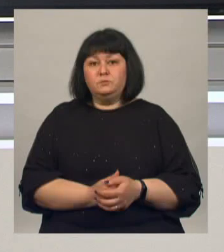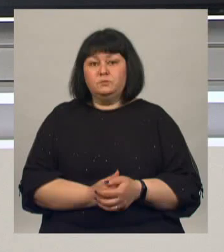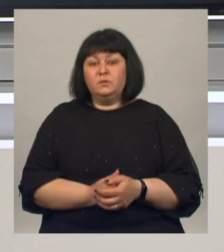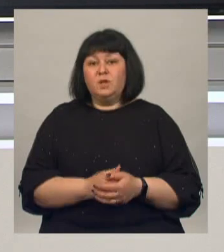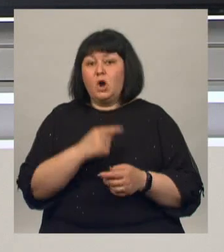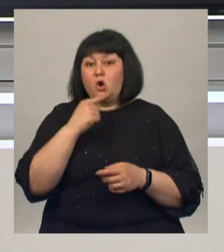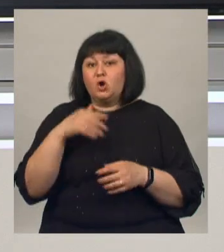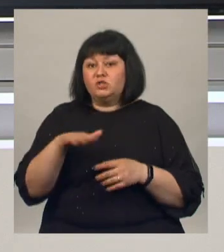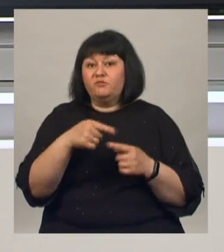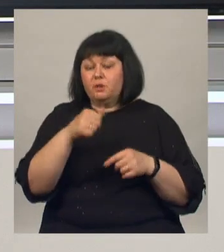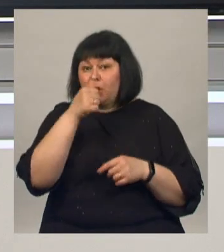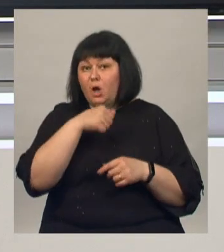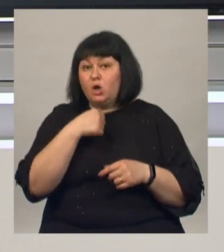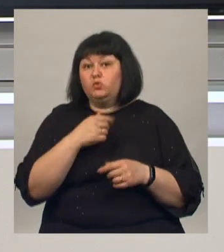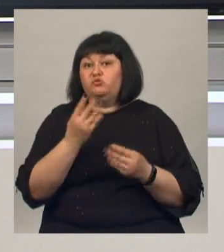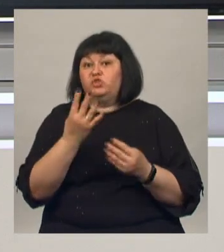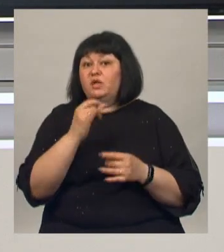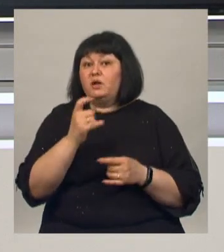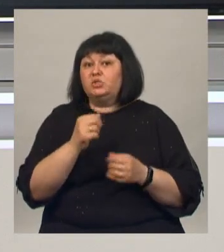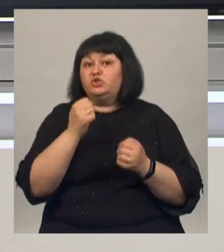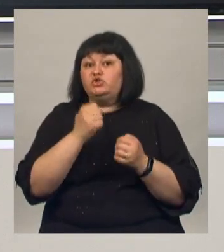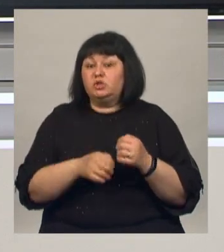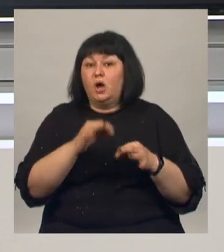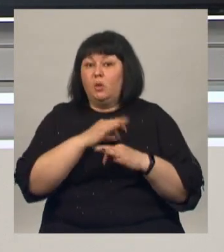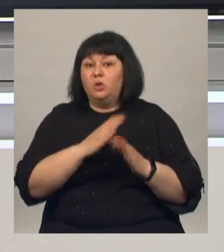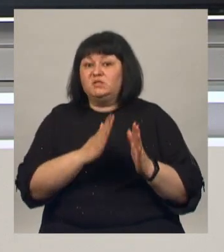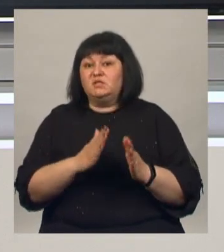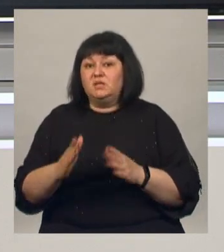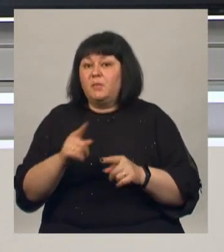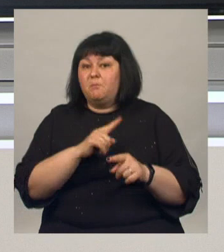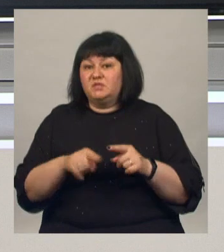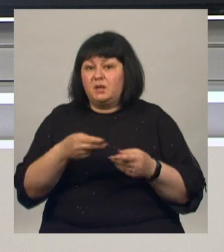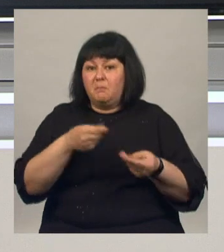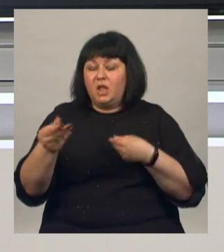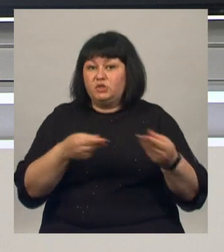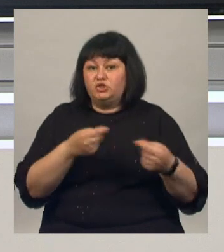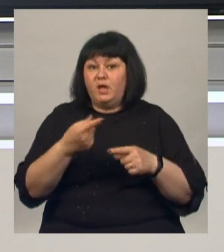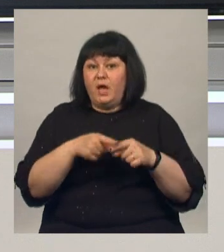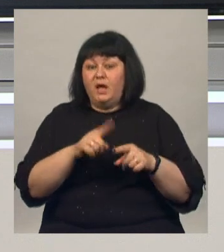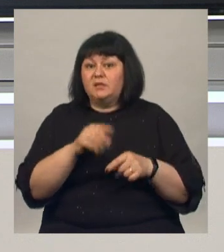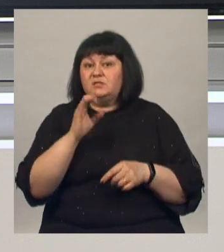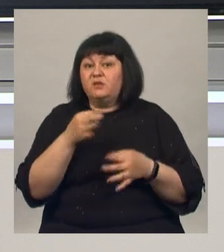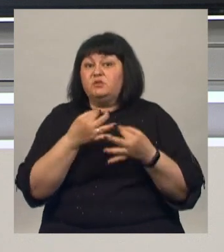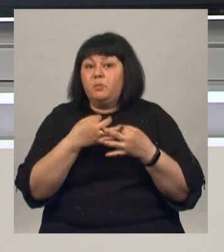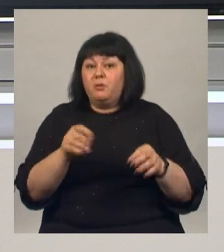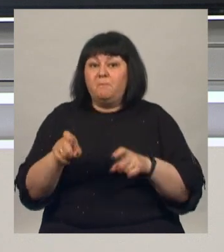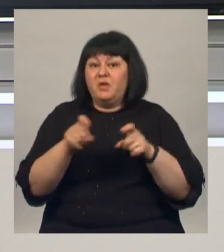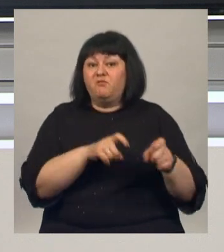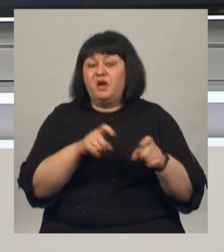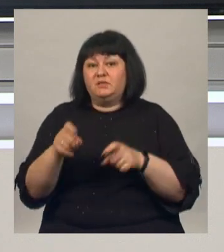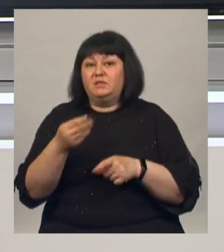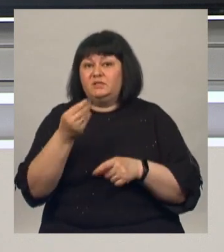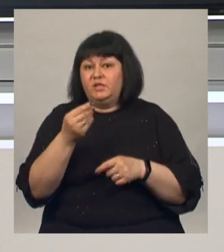россияне в этом году стали в 4 раза чаще пользоваться системой быстрых платежей этот сервис позволяет переводить деньги между